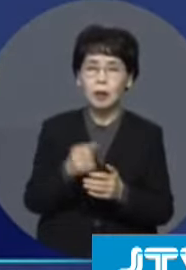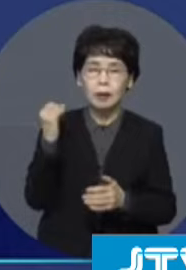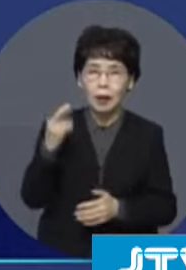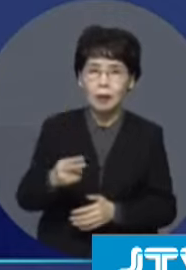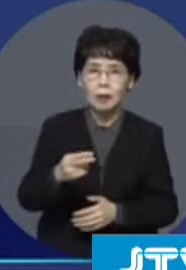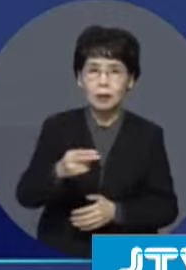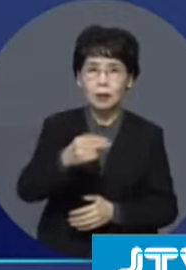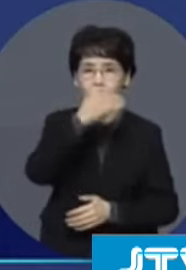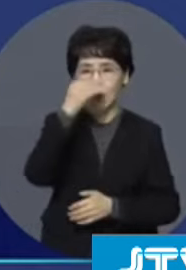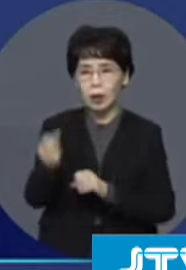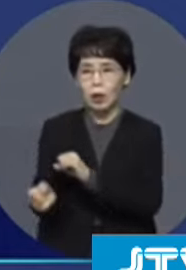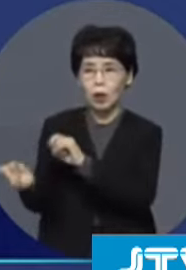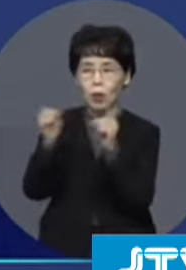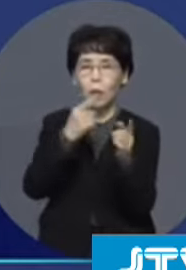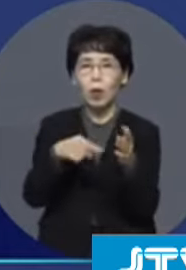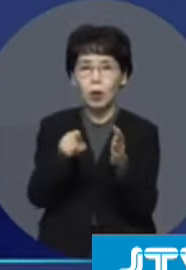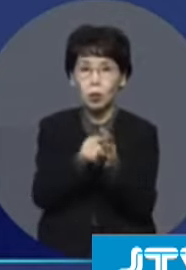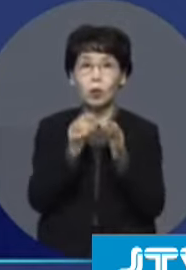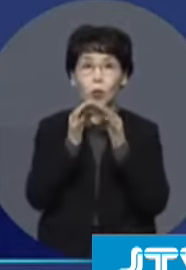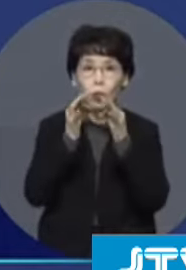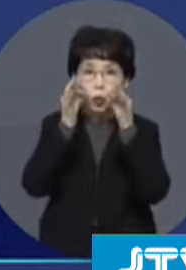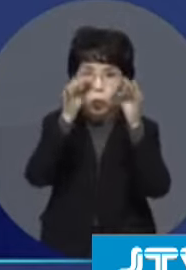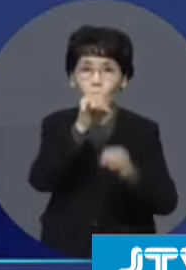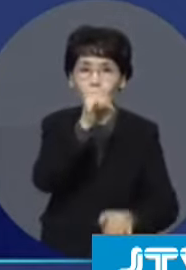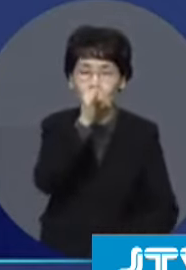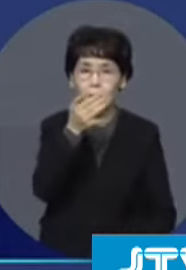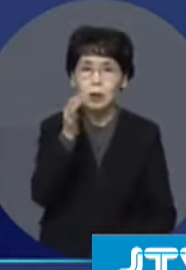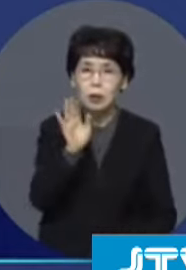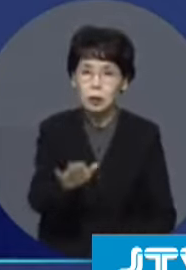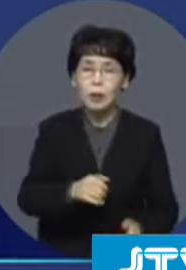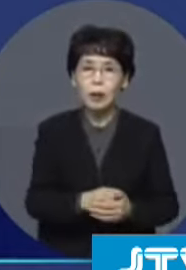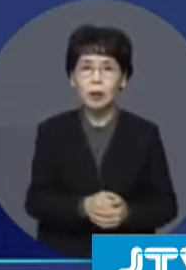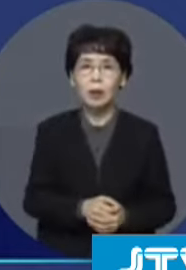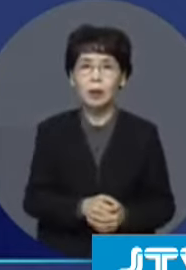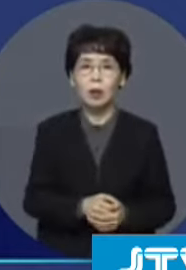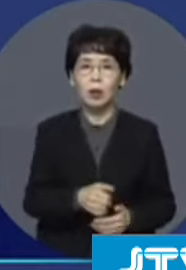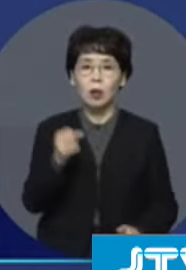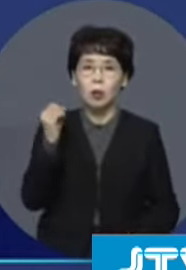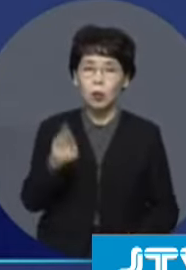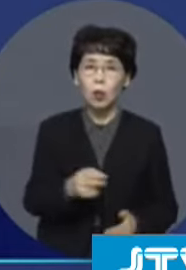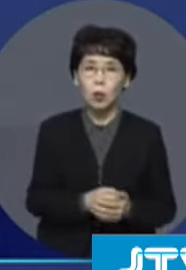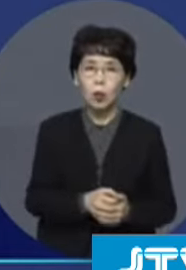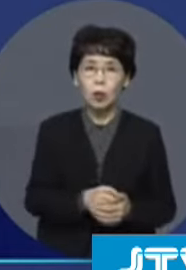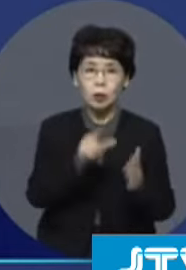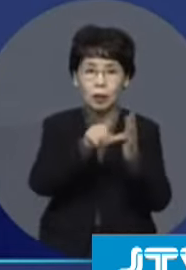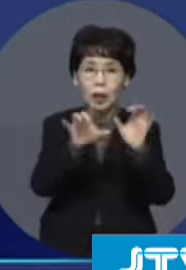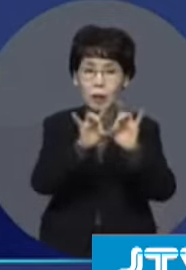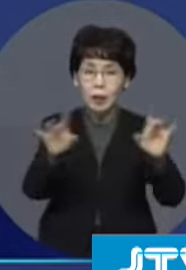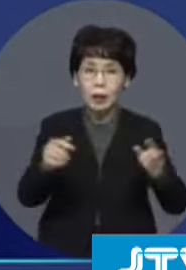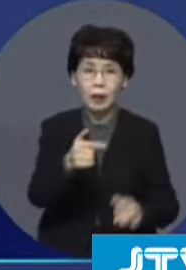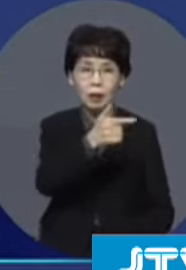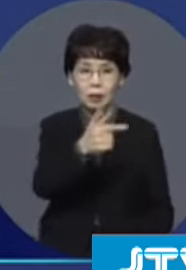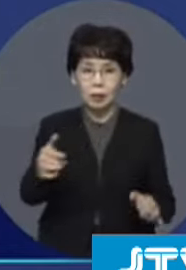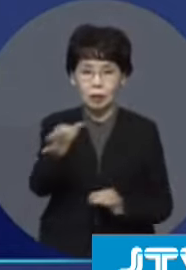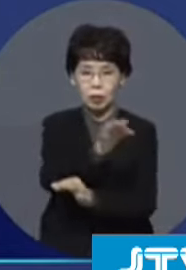정상화시키는 데 주력을 했다면은, 그리고 그때그때 거시지표를 중심으로